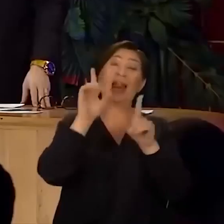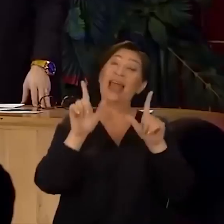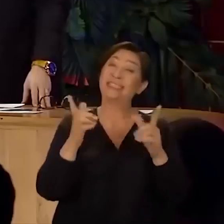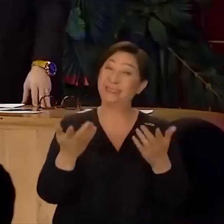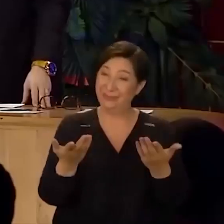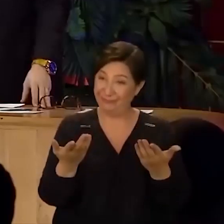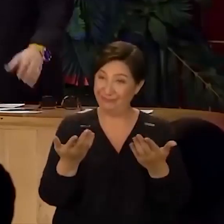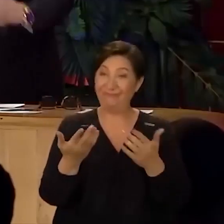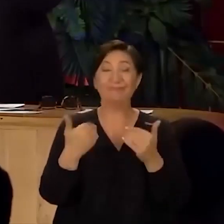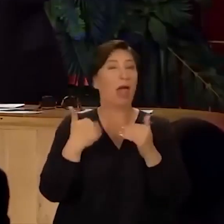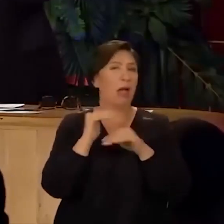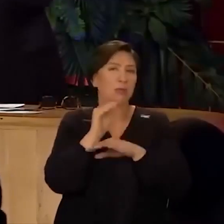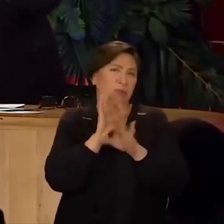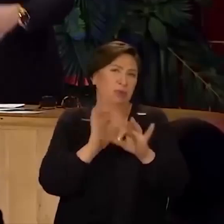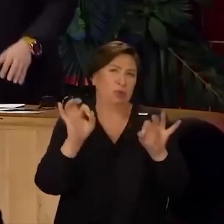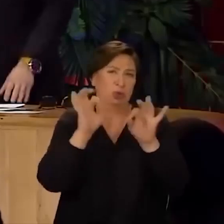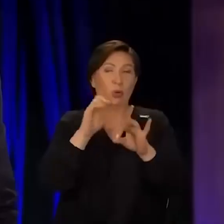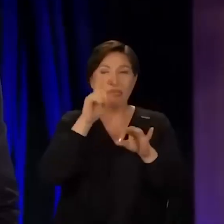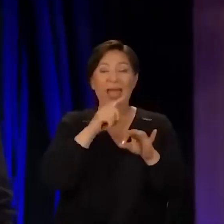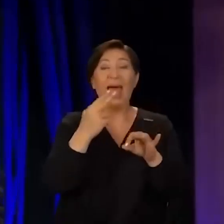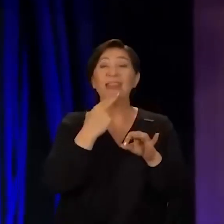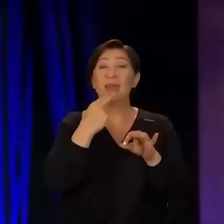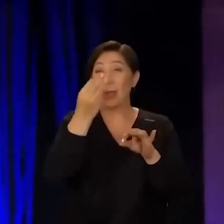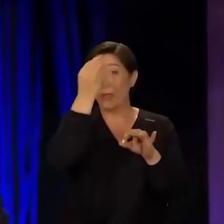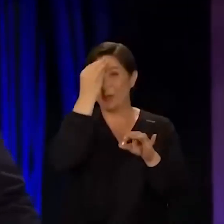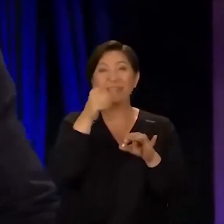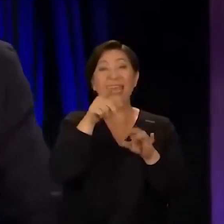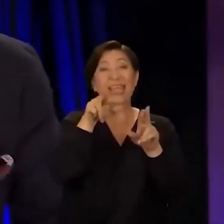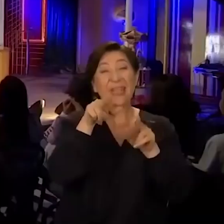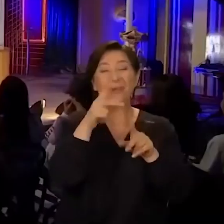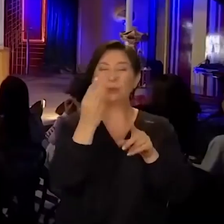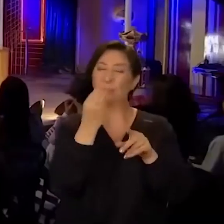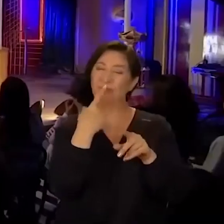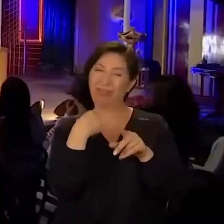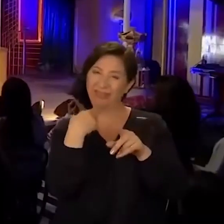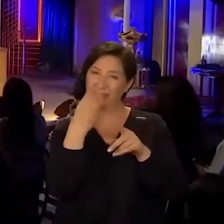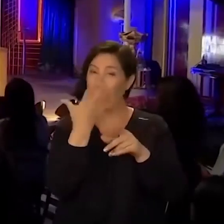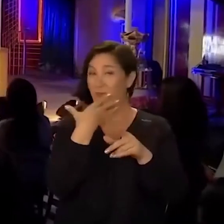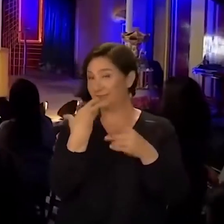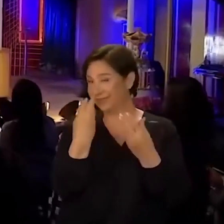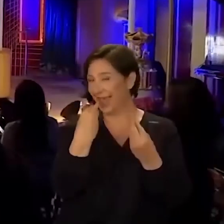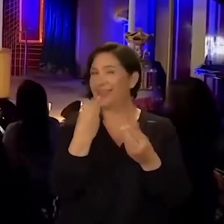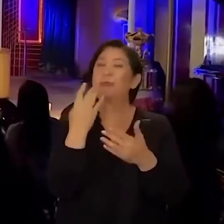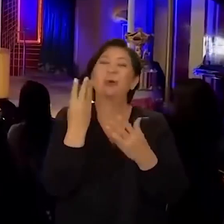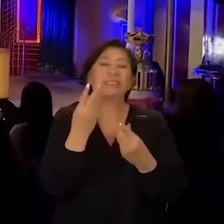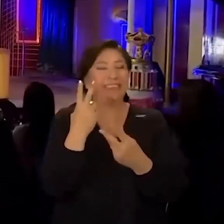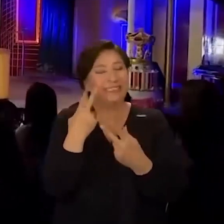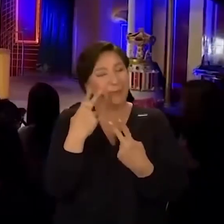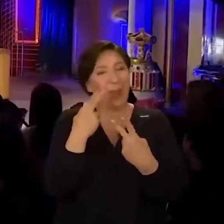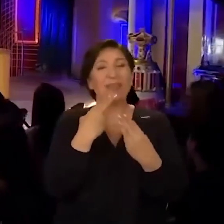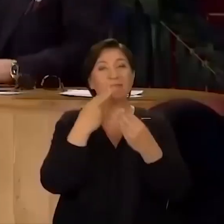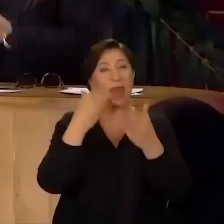olmak lazım Benim burada yatıyorum adam için 10 3 hanımların alnından öpüyorum ama senin gibi çok seksi ve çok güzel çok teşekkür